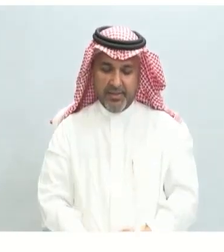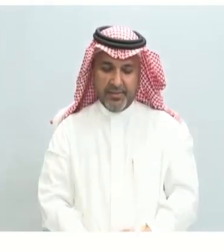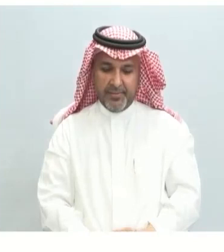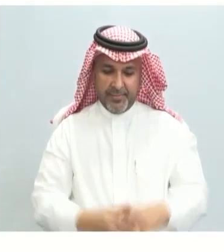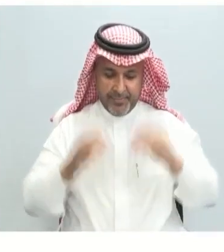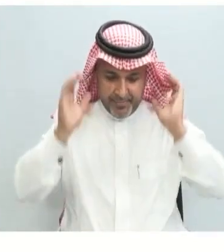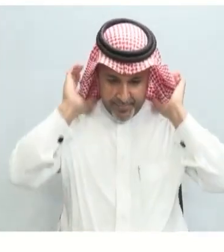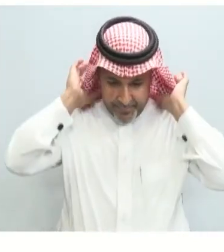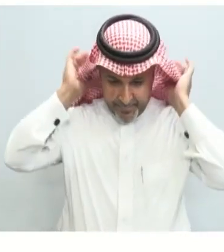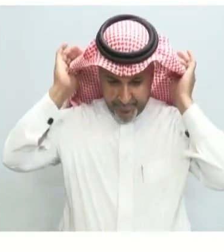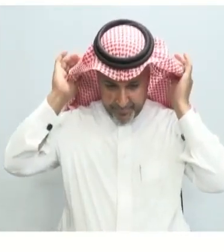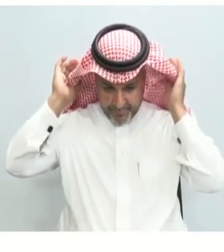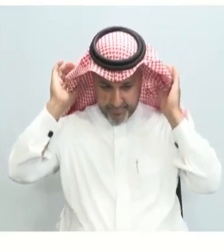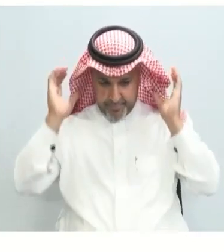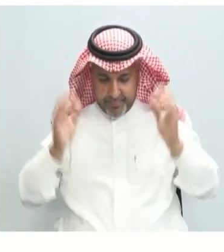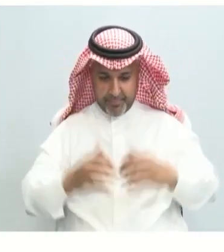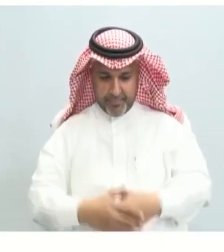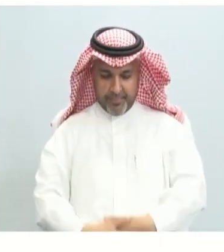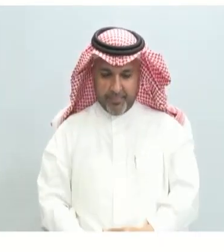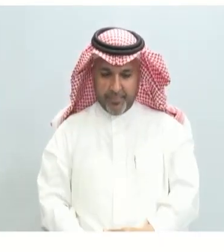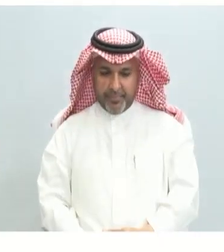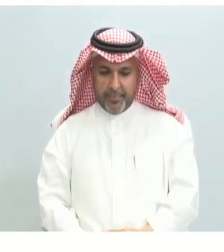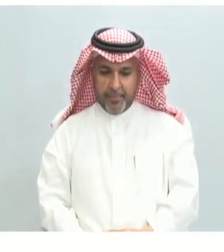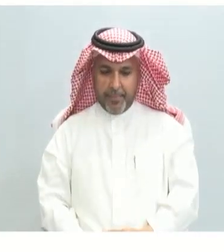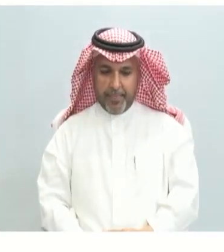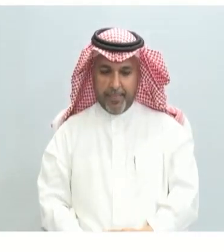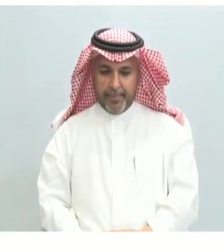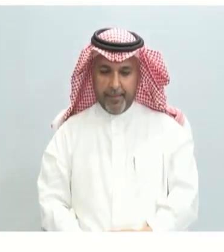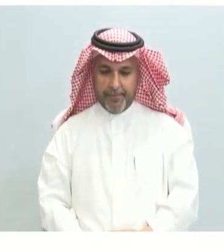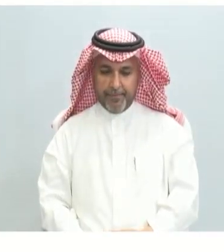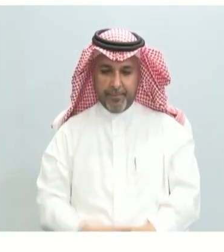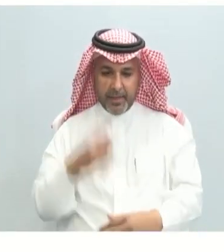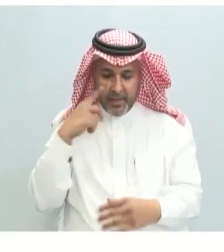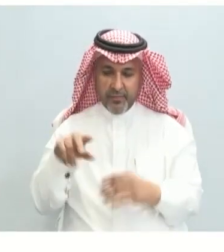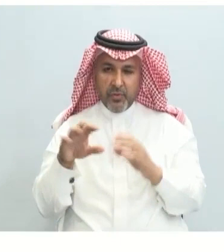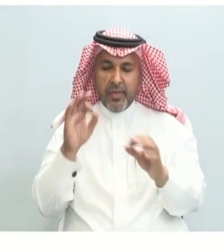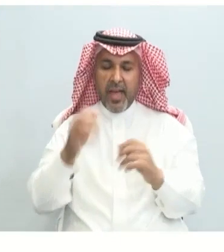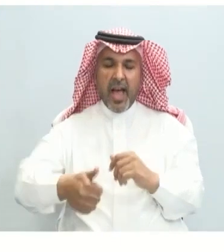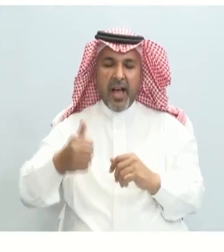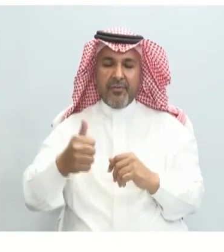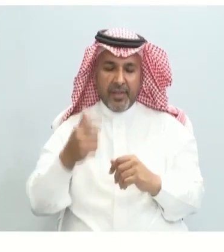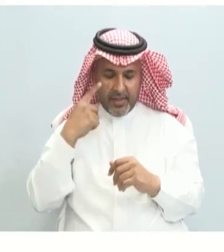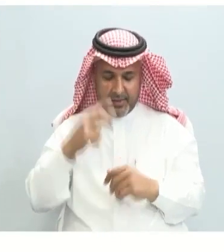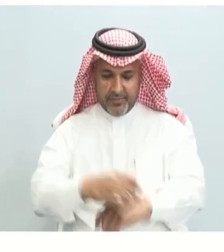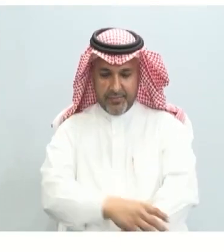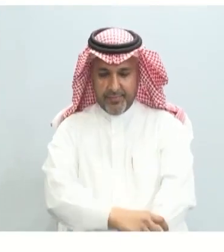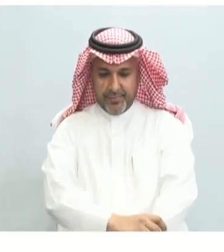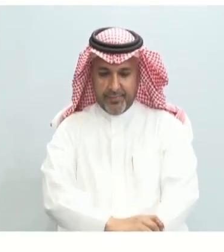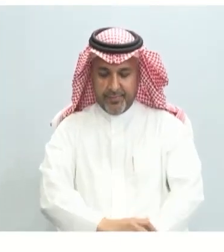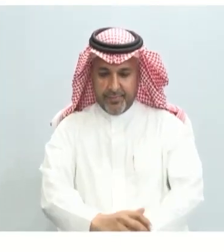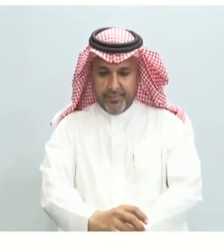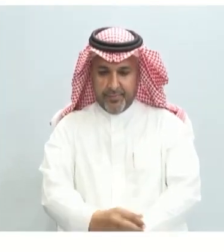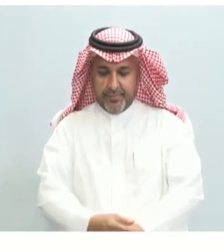فالمسالة هذه الصوره شوف السؤال سته ايضا نبغى نحدد الطريقه المناسبه في السؤال 6 لاحظ شش